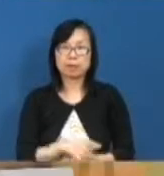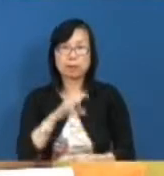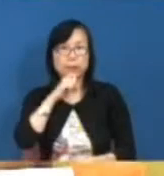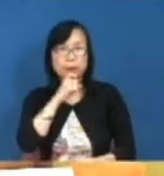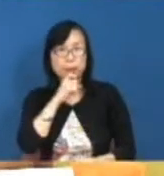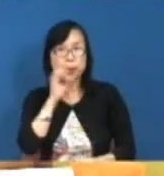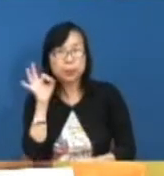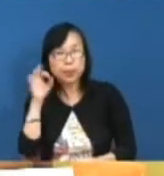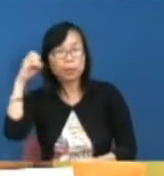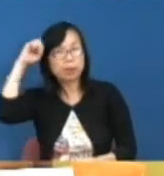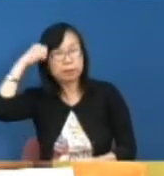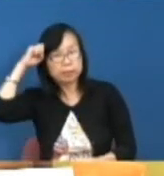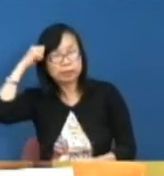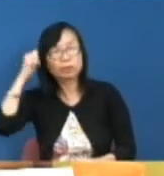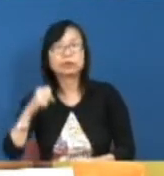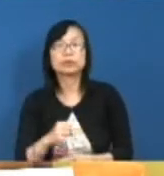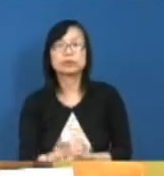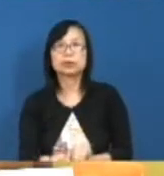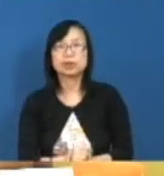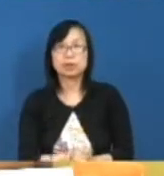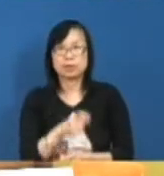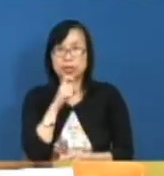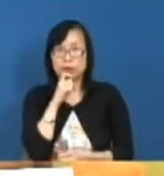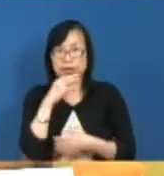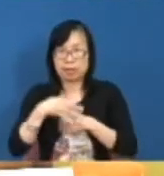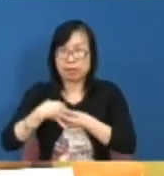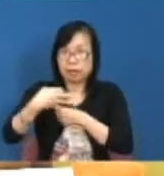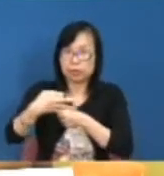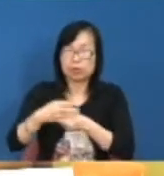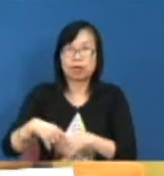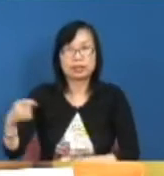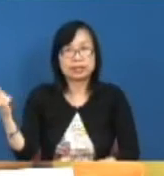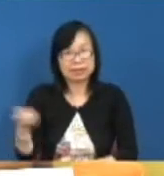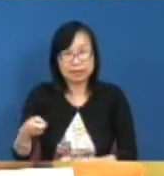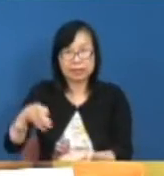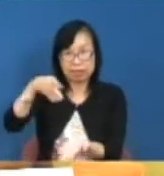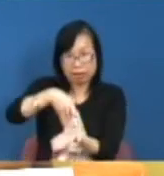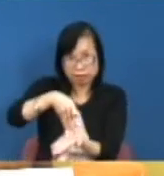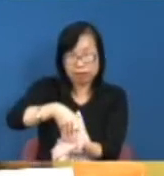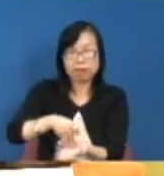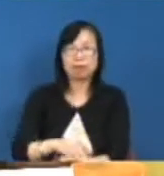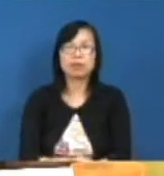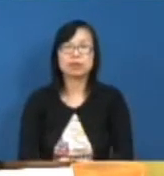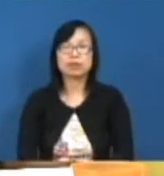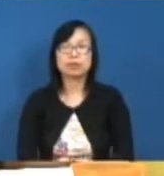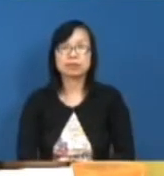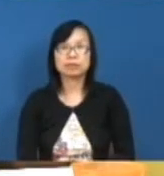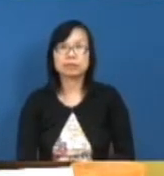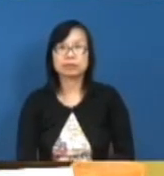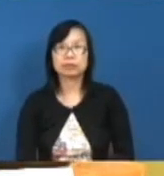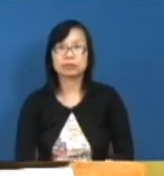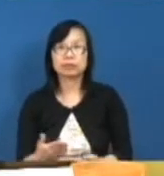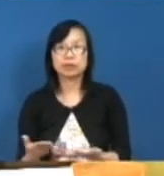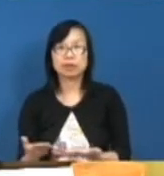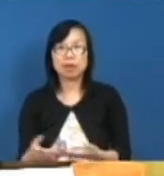慮過？佢有冇考慮過係話有第三場？即時同我哋登記，係咪？好簡單嘅道理嚟噶。呢、這個